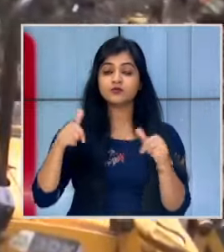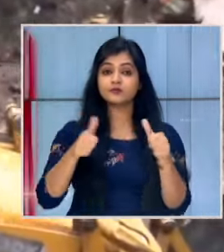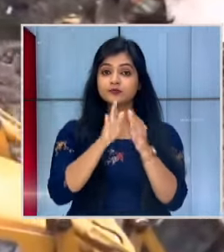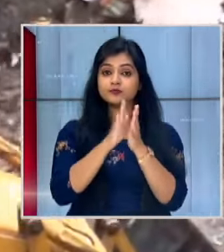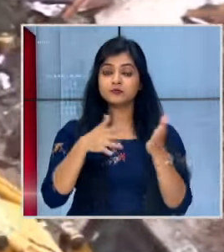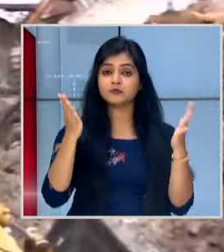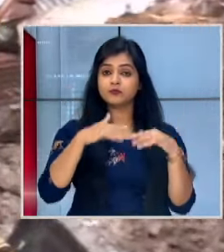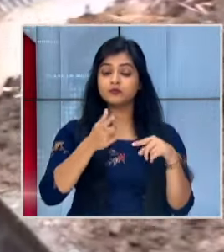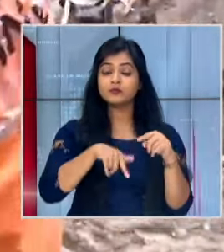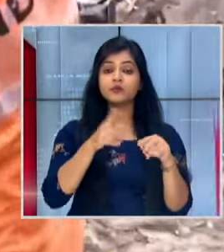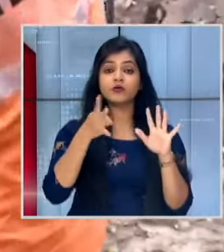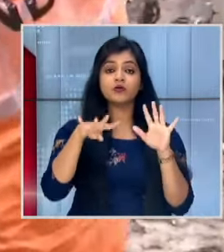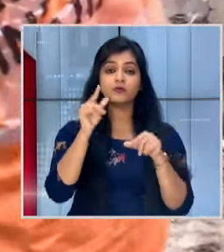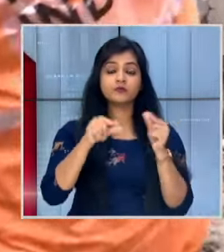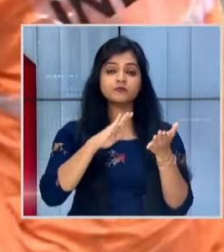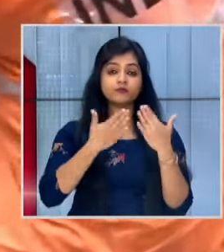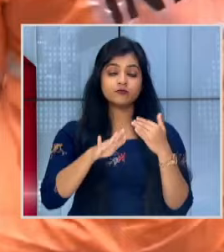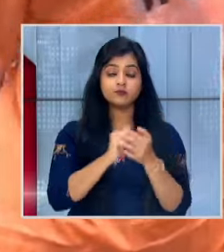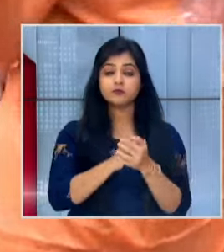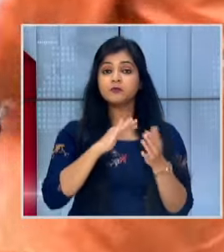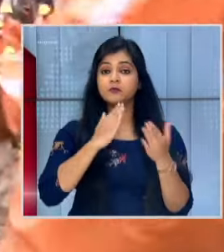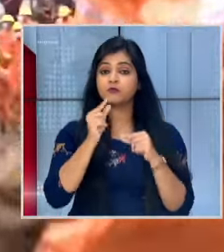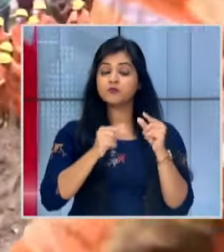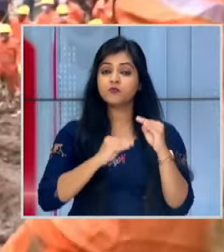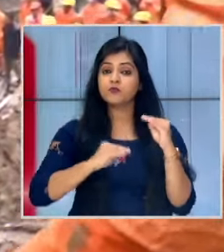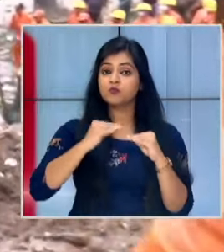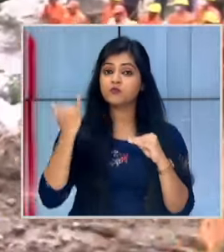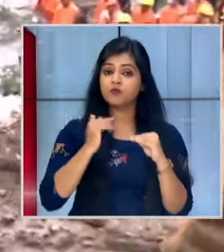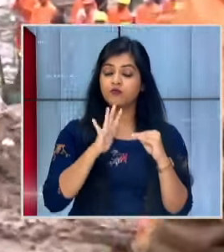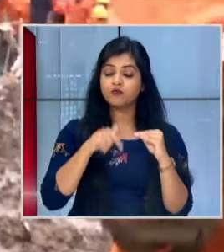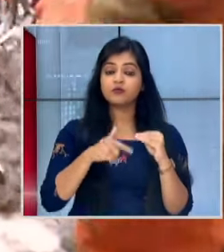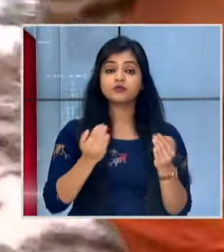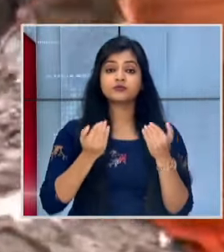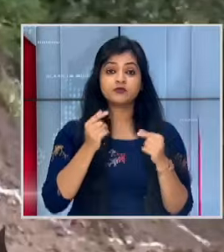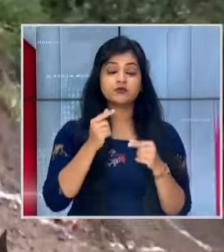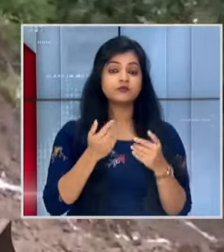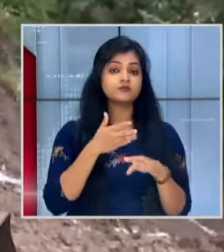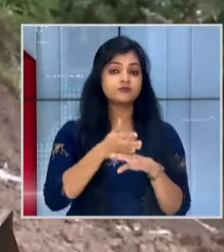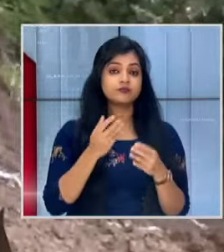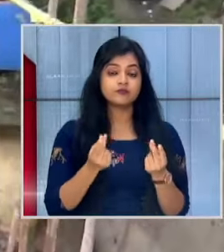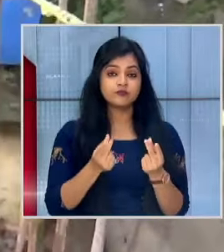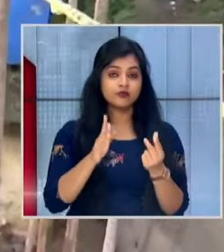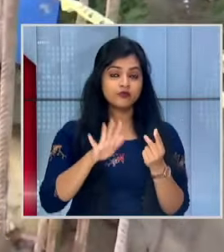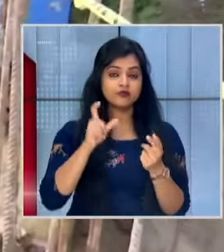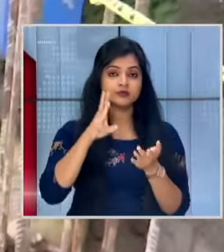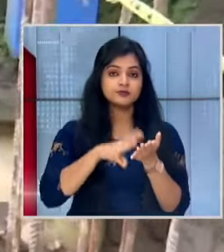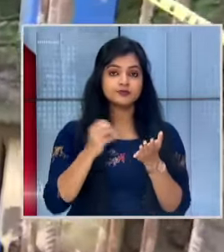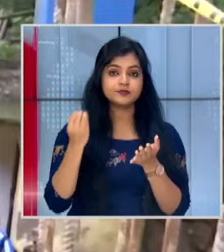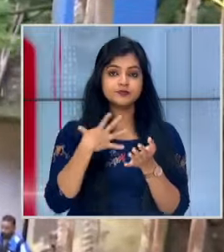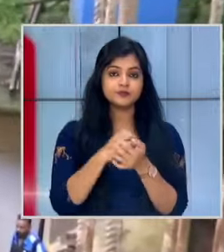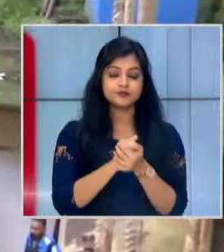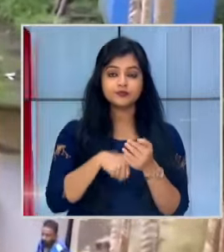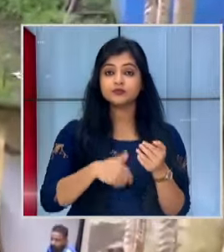ഇനിയും ഉയർന്നേക്കുമെന്നും രക്ഷാപ്രവർത്തനം യുദ്ധകാലാടിസ്ഥാനത്തിൽ തുടരുകയാണെന്നും മുഖ്യമന്ത്രി സുഖ്വിന്ദർ സിംഗ് സുഖു പ്രതികരിച്ചു.